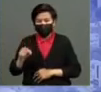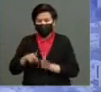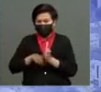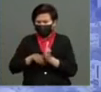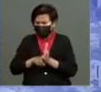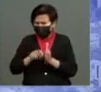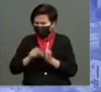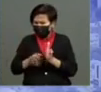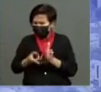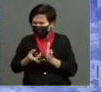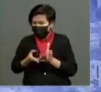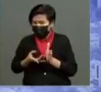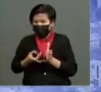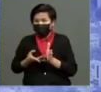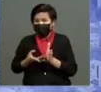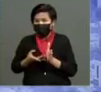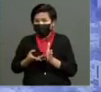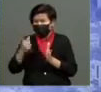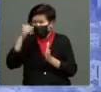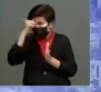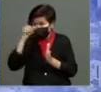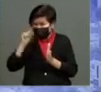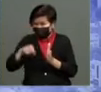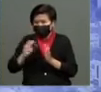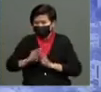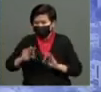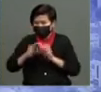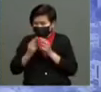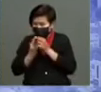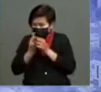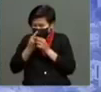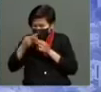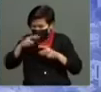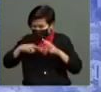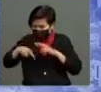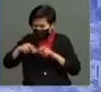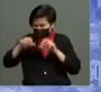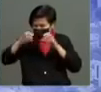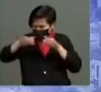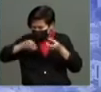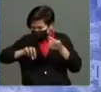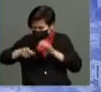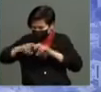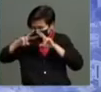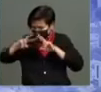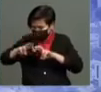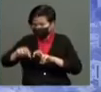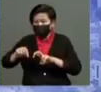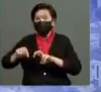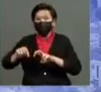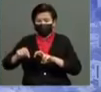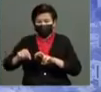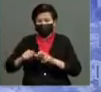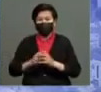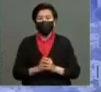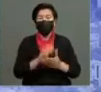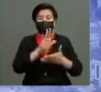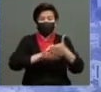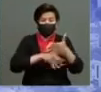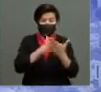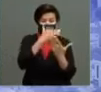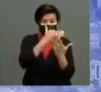ะไรอย่างต่างเหล่านั้นก็คงจะต้องรอการตรวจต่อไปนะครับกับเรียนว่าทุกมาตรการแล้วก็สิ่งต่างๆ